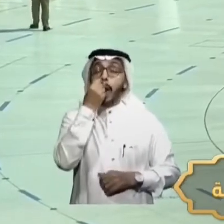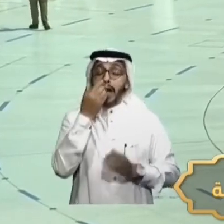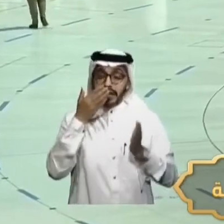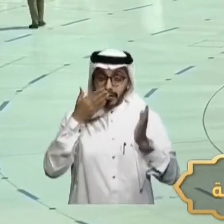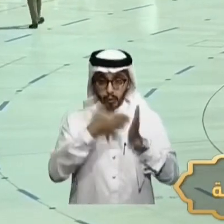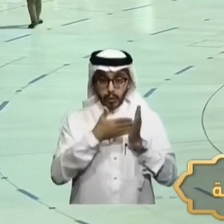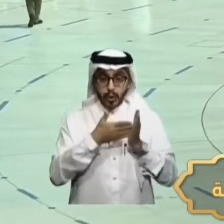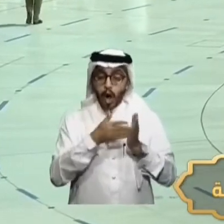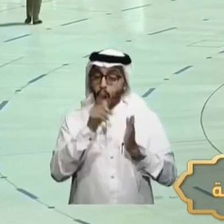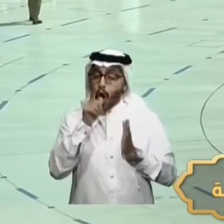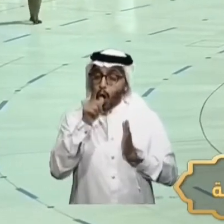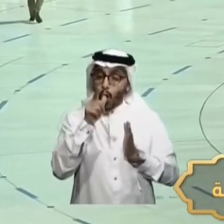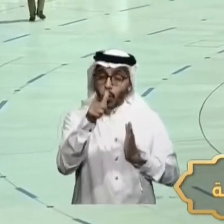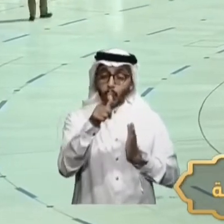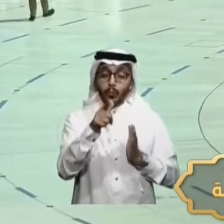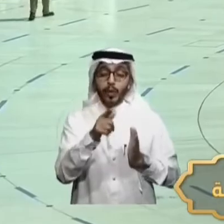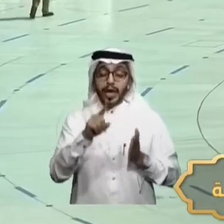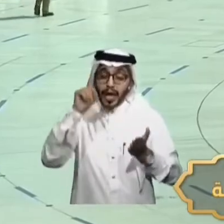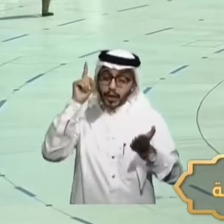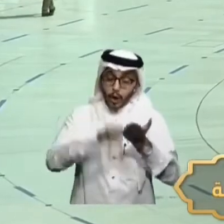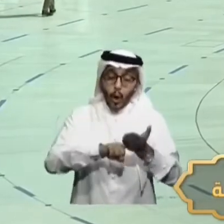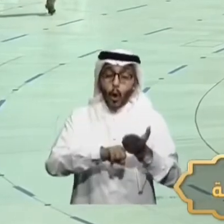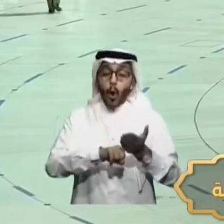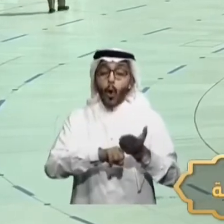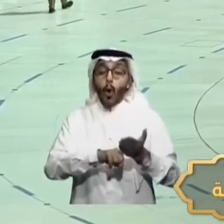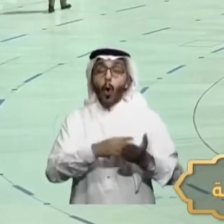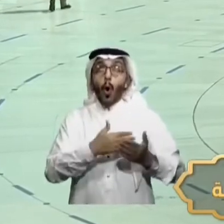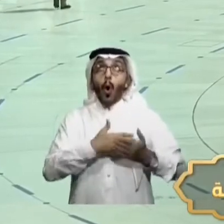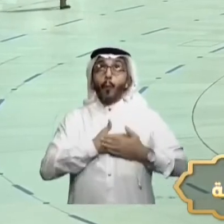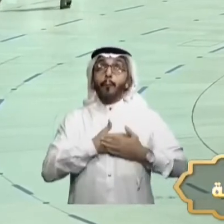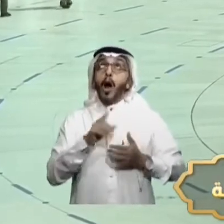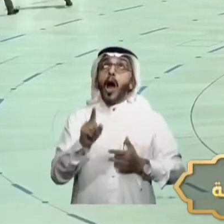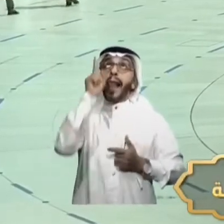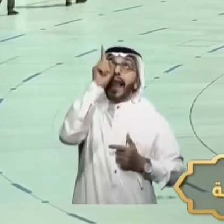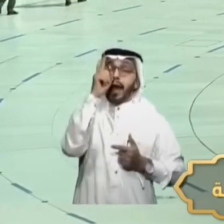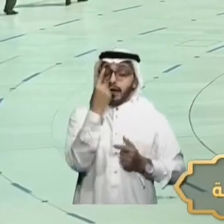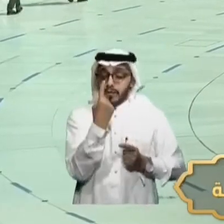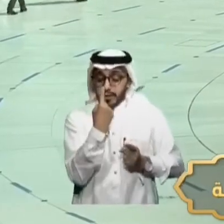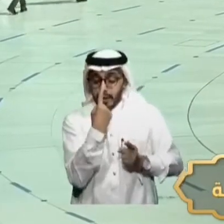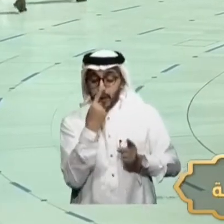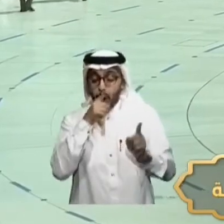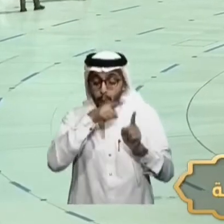وعز: قل إن كنتم تحبون الله